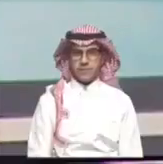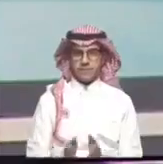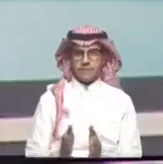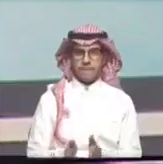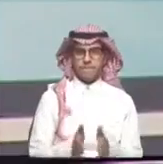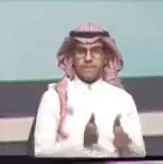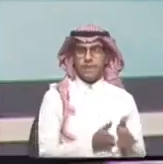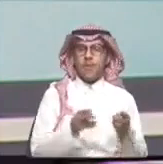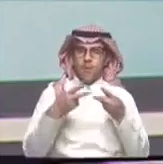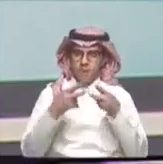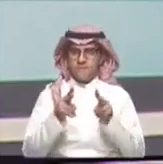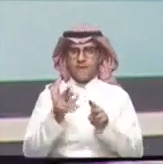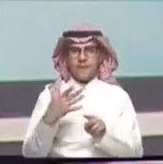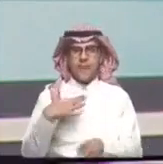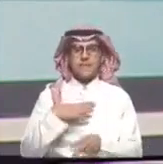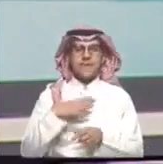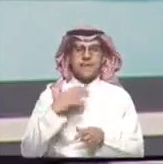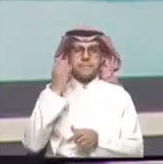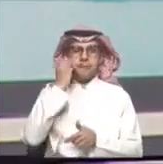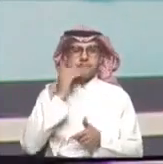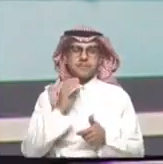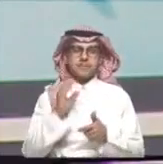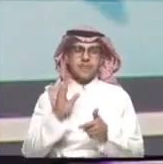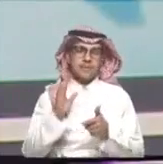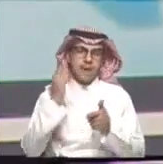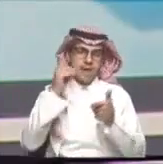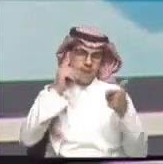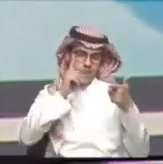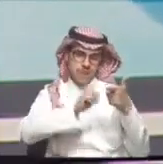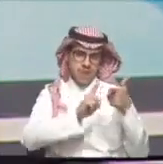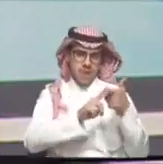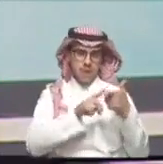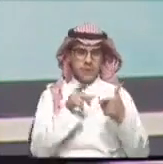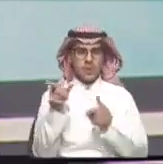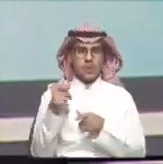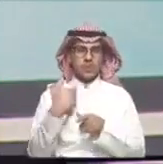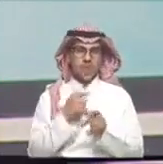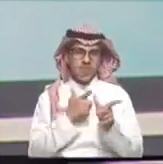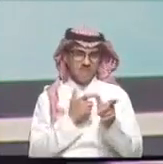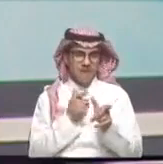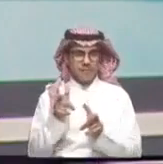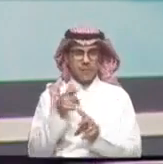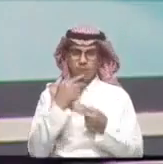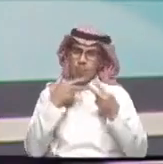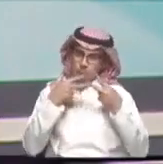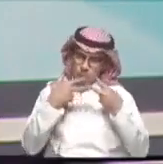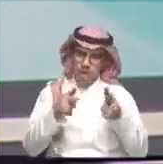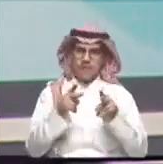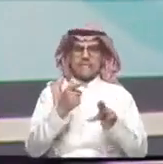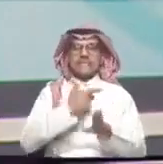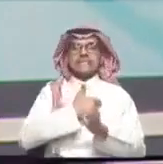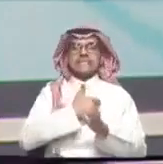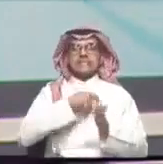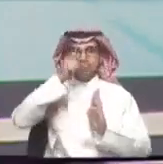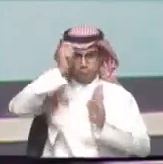وافق صاحب السمو الملكي الامير محمد بن سلمان بن عبد العزيز ولي العهد نائب رئيس مجلس الوزراء وزير الدفاع، وافق على اطلاق